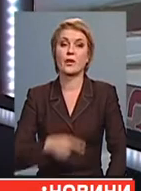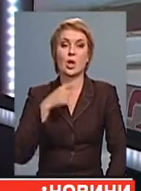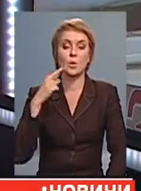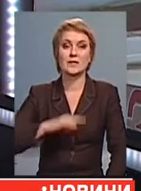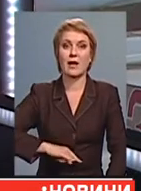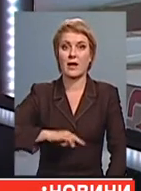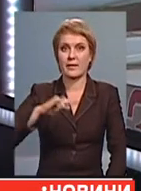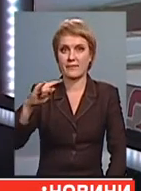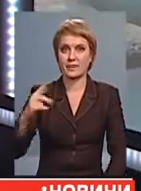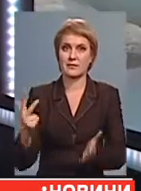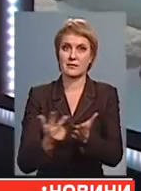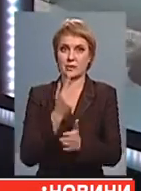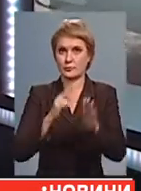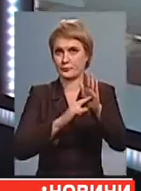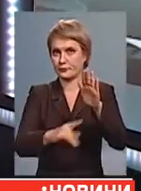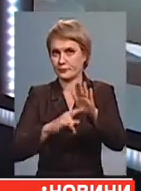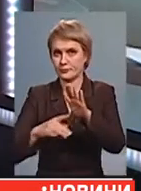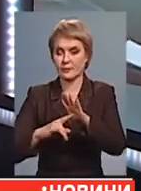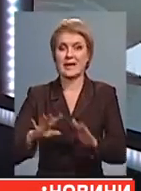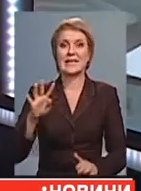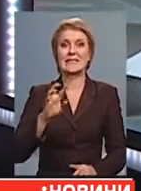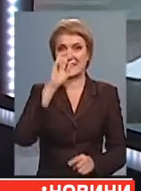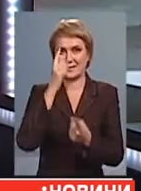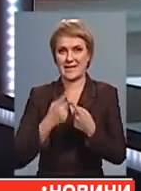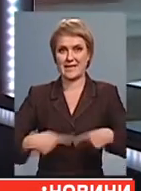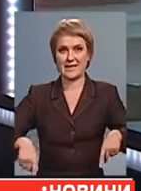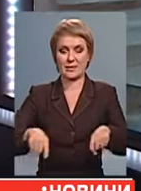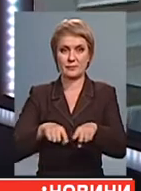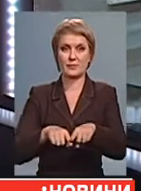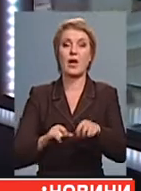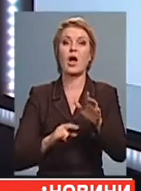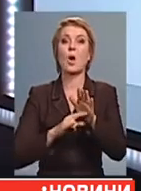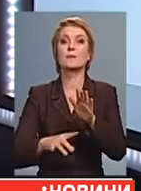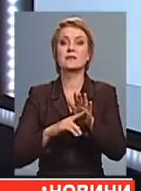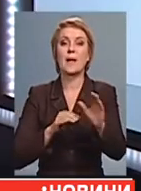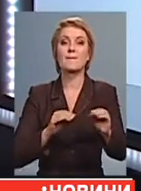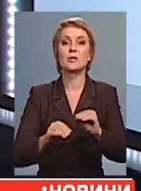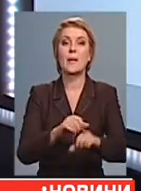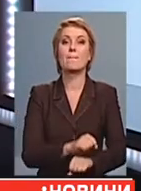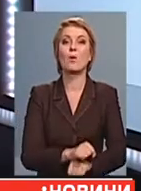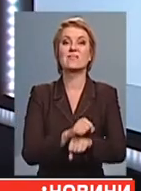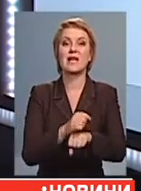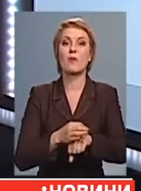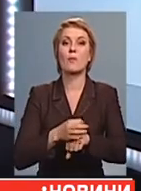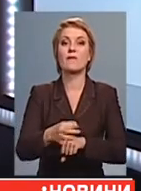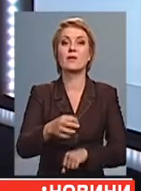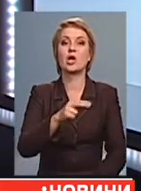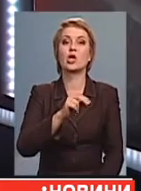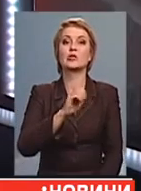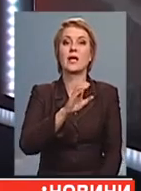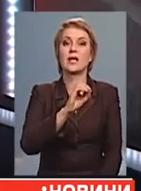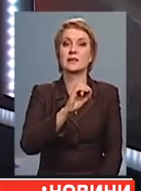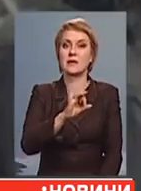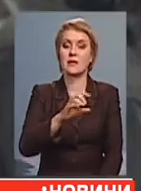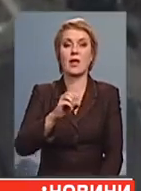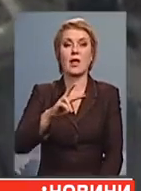Російська авіація завдала третього авіаудару у Сирії. Про це повідомляє агенція Reuters. Обстріляно позиції повстанців у провінції